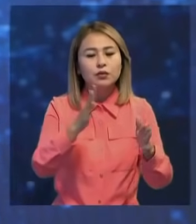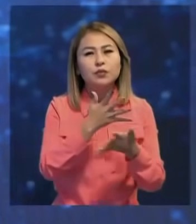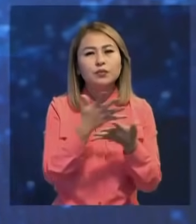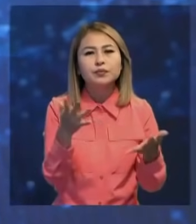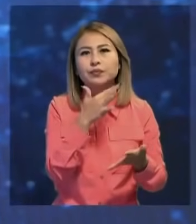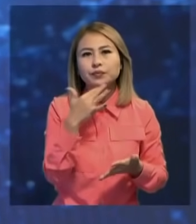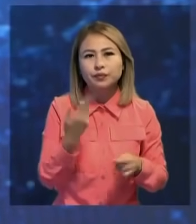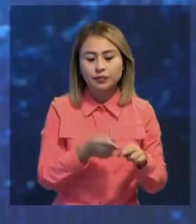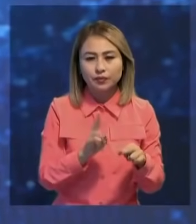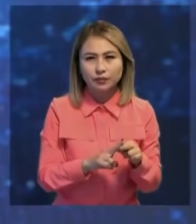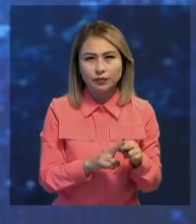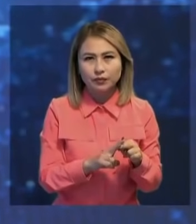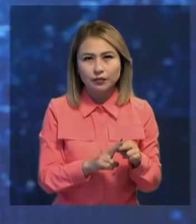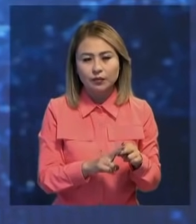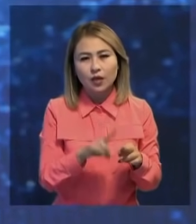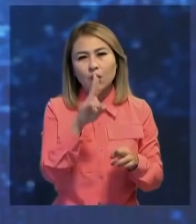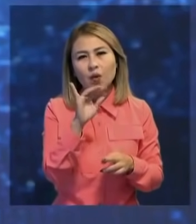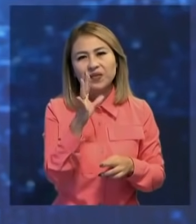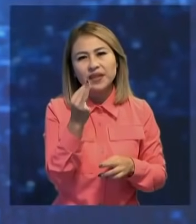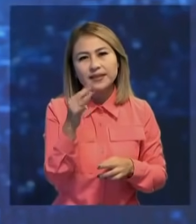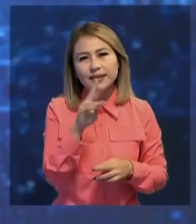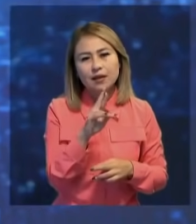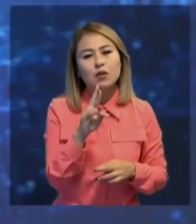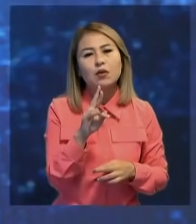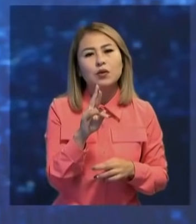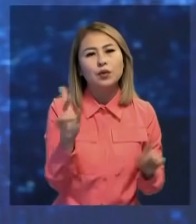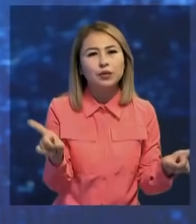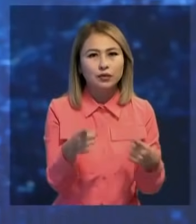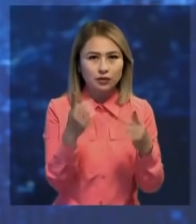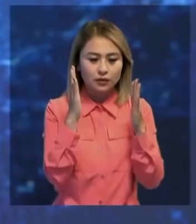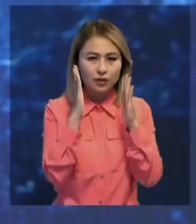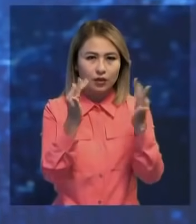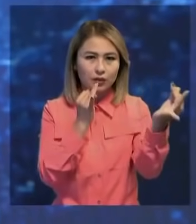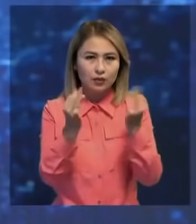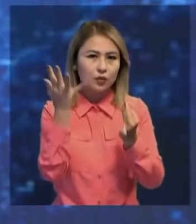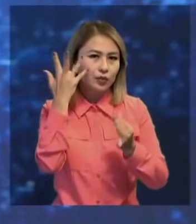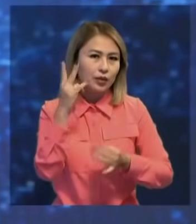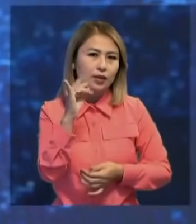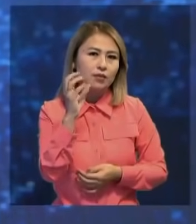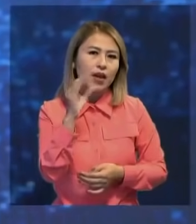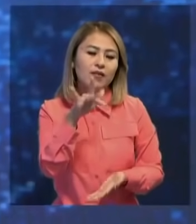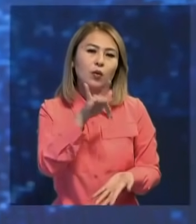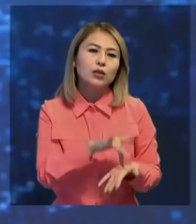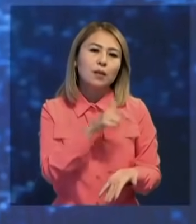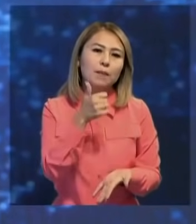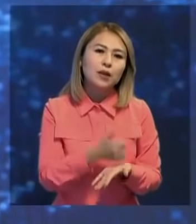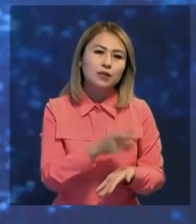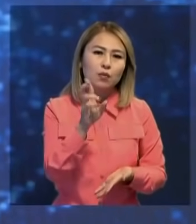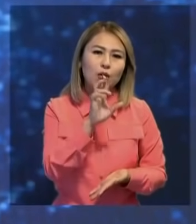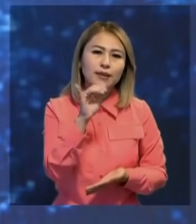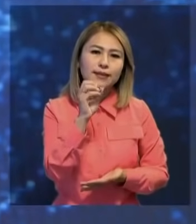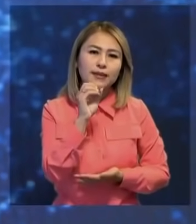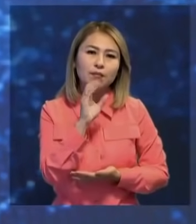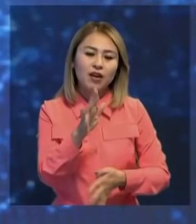сұраныс артты, мұны мойындауымыз керек. Конфессияралық және өркениет аралық диалогты дамыту жөніндегі Назарбаев орталығының